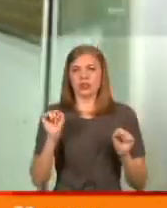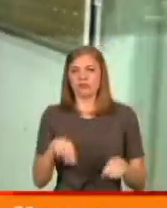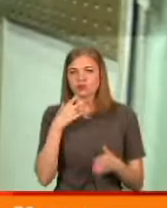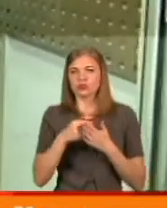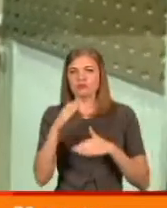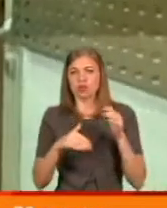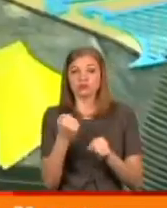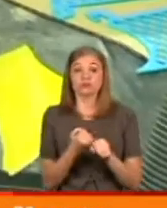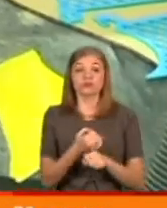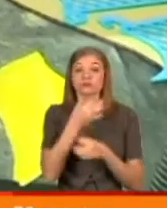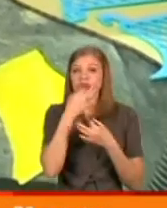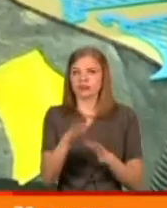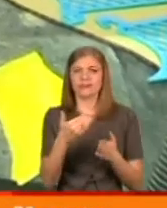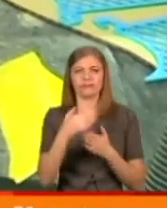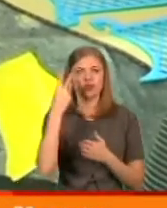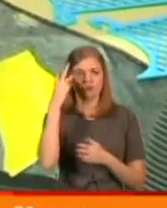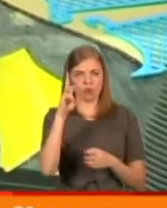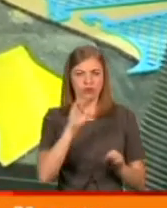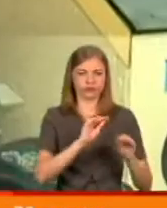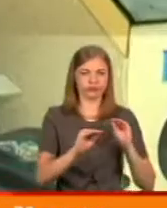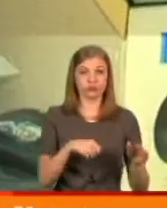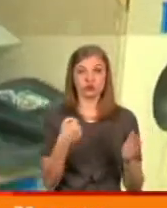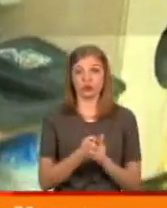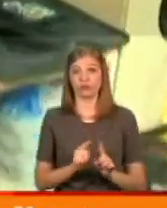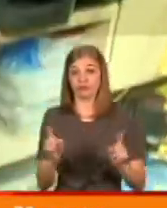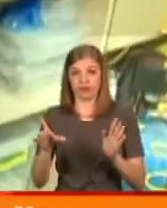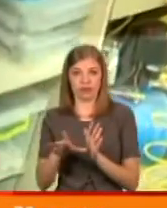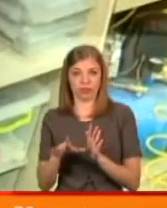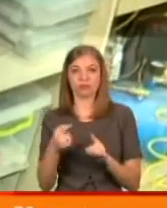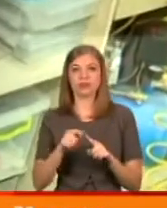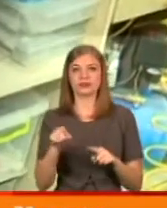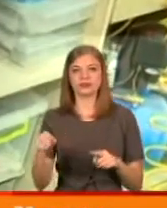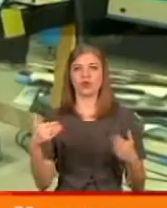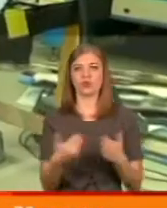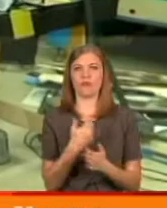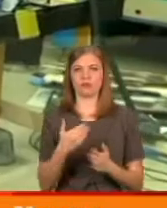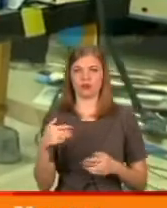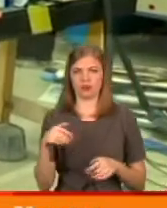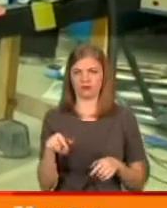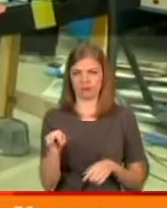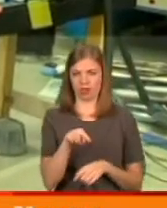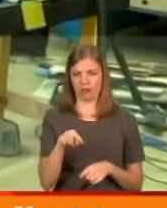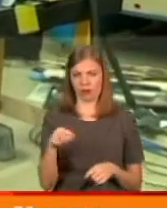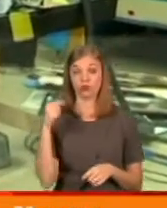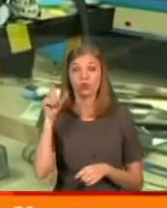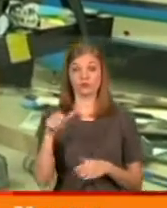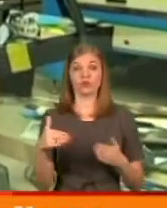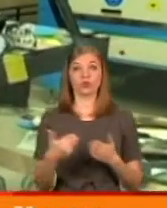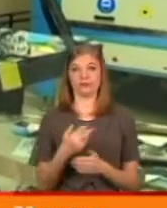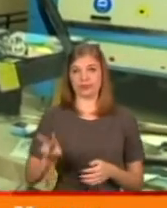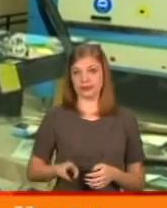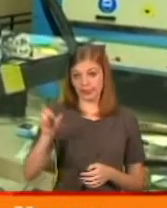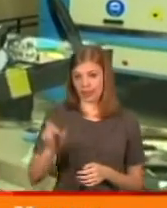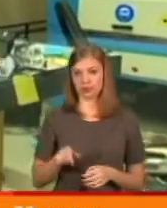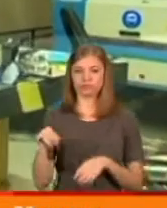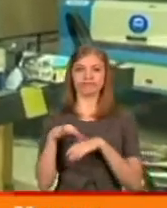власноруч створити будь-що. Від модного елементу декору до дива електроніки. Це і є новітня лабораторія. Її програмний директор Олександр Славський